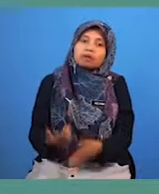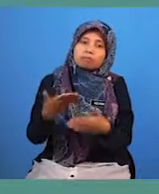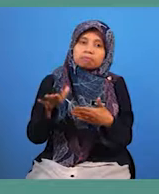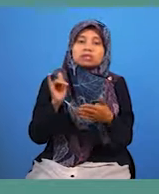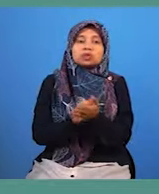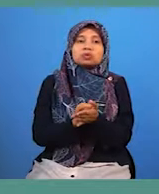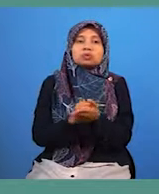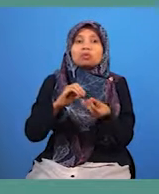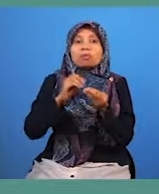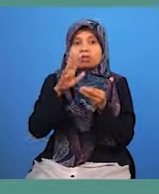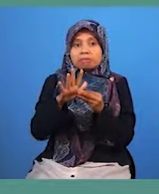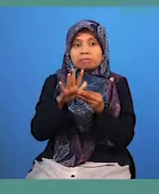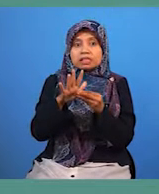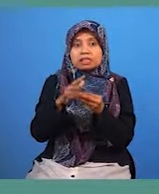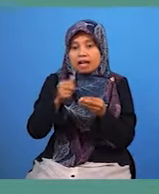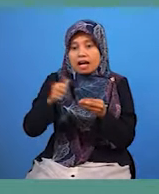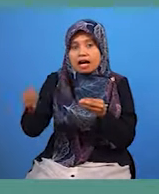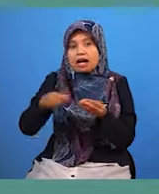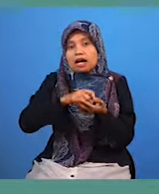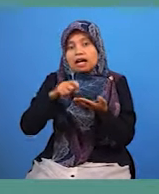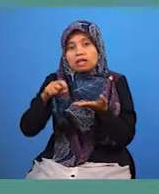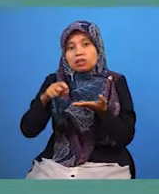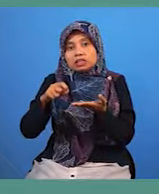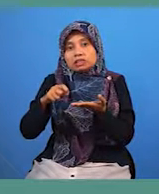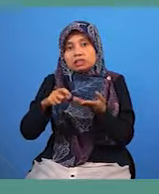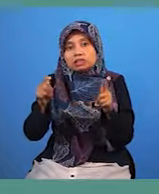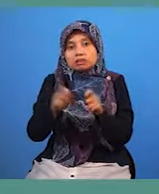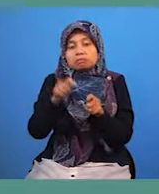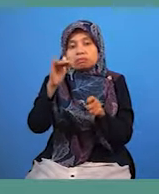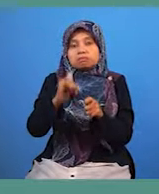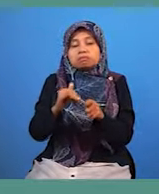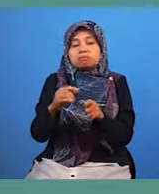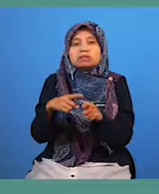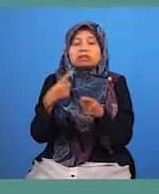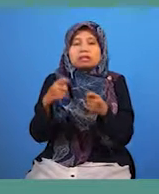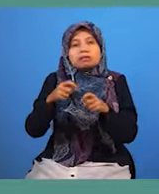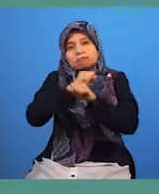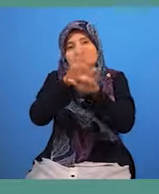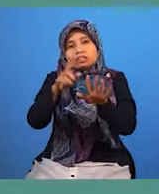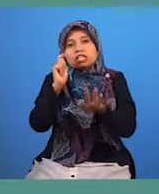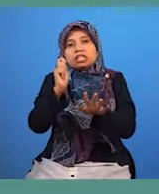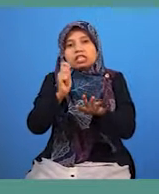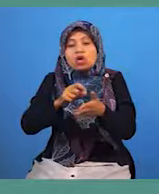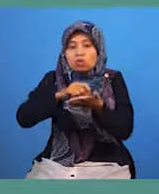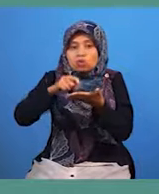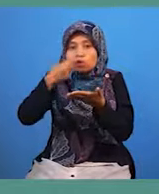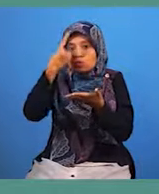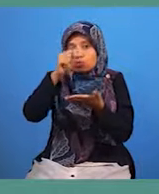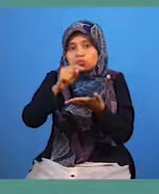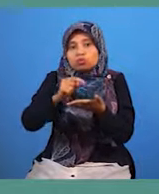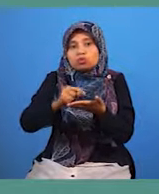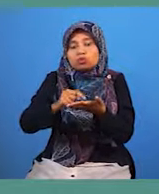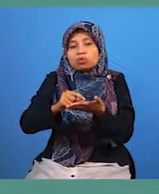Kemudian, yang kelima adalah alat tulis. Seperti yang telah pun saya terangkan sebentar tadi, alat tulis